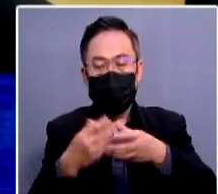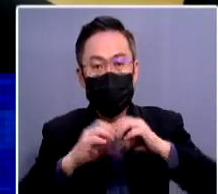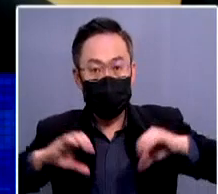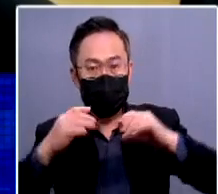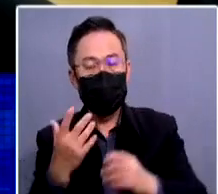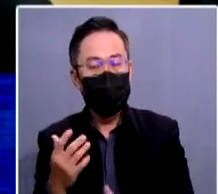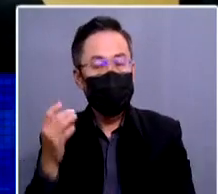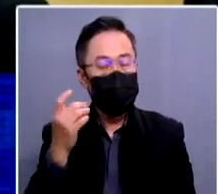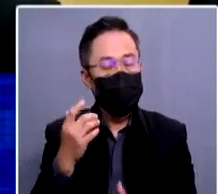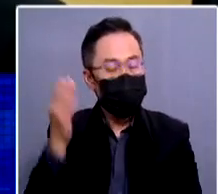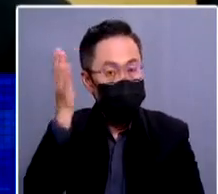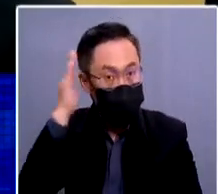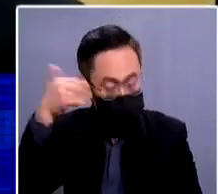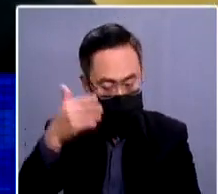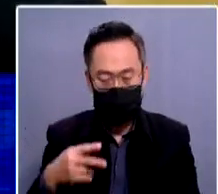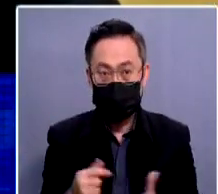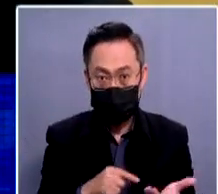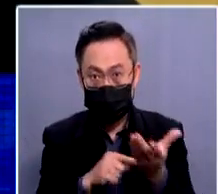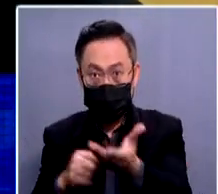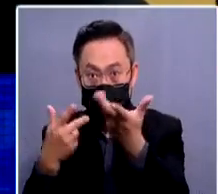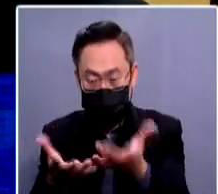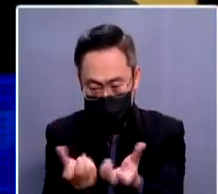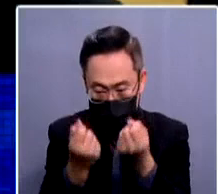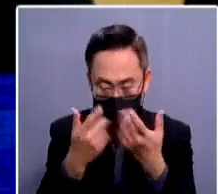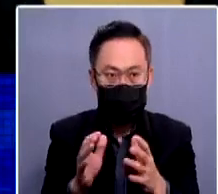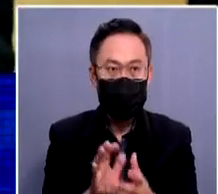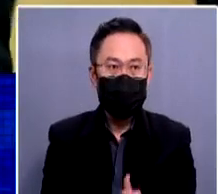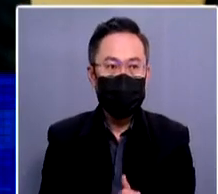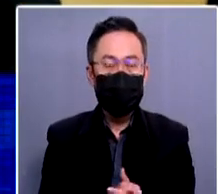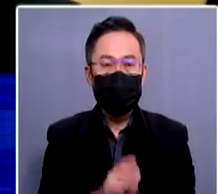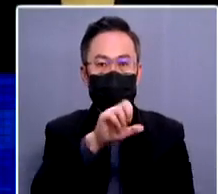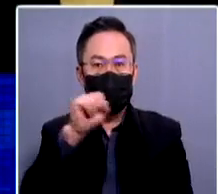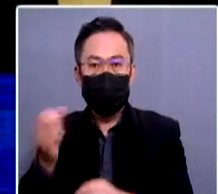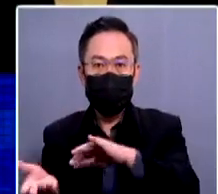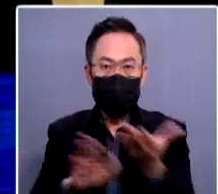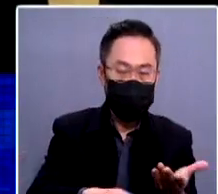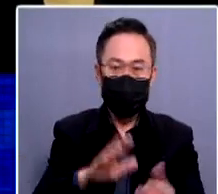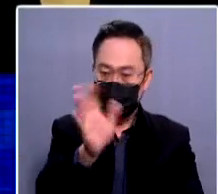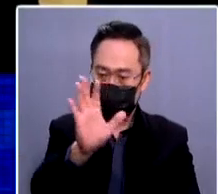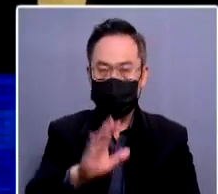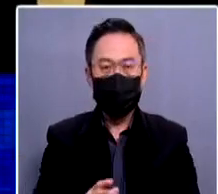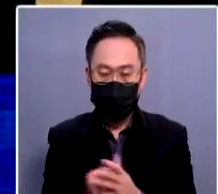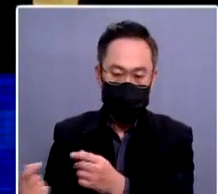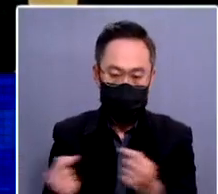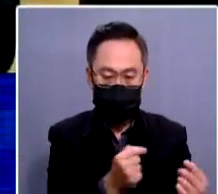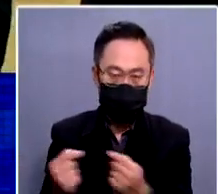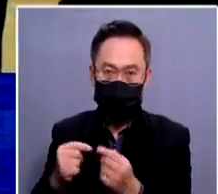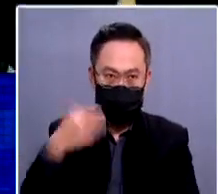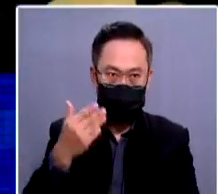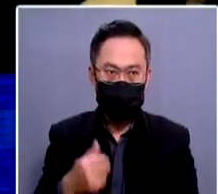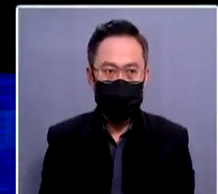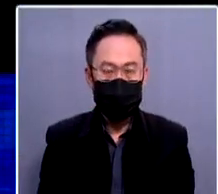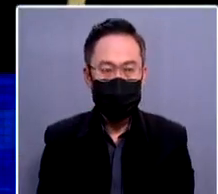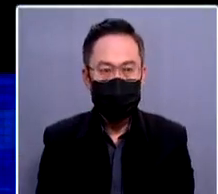ไหนและผลตามกฎหมายก็คือเมื่อเสนอญัตติและรับญัตติแล้วจะไม่สามารถยุบสภาได้ในช่วงเวลานี้นะคะคุณผู้ชมผู้นำ